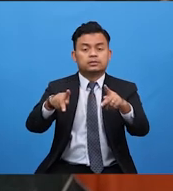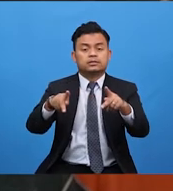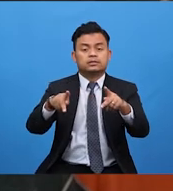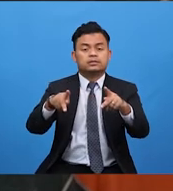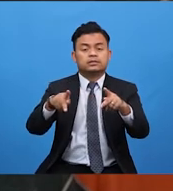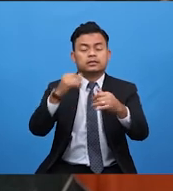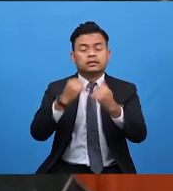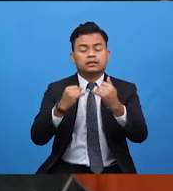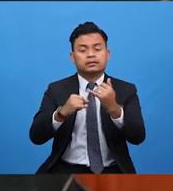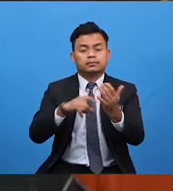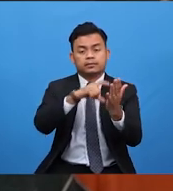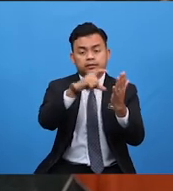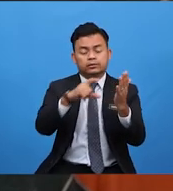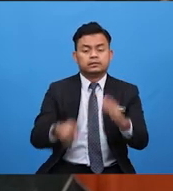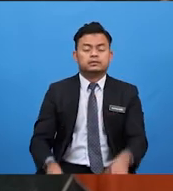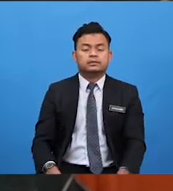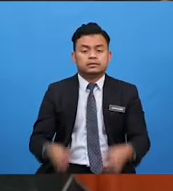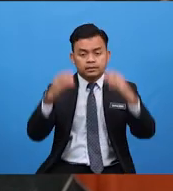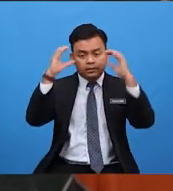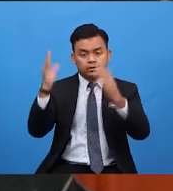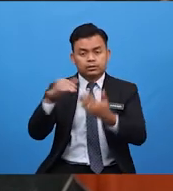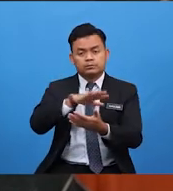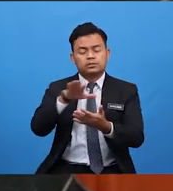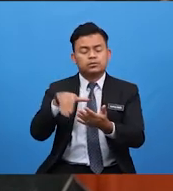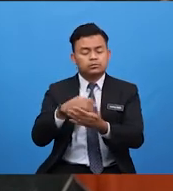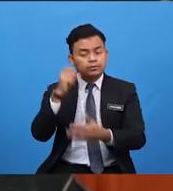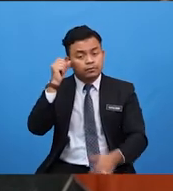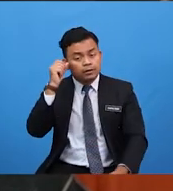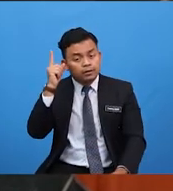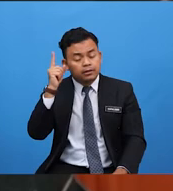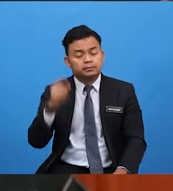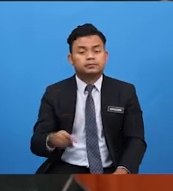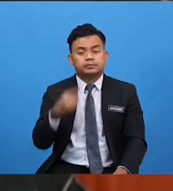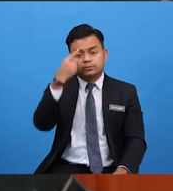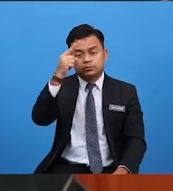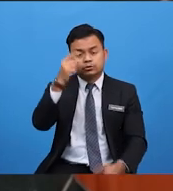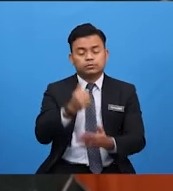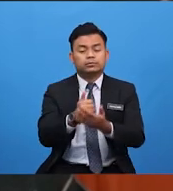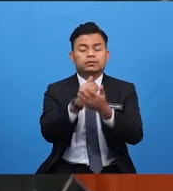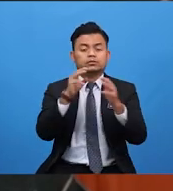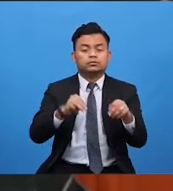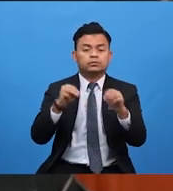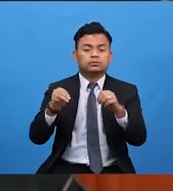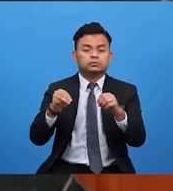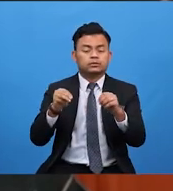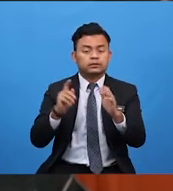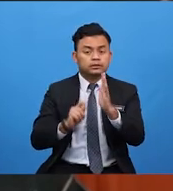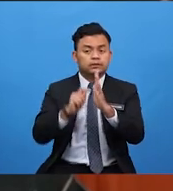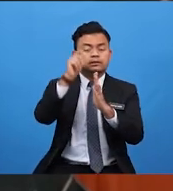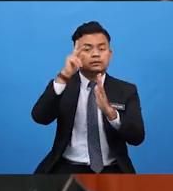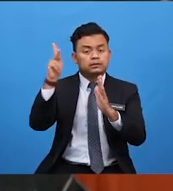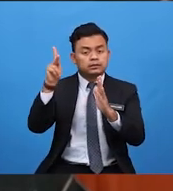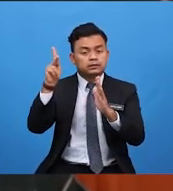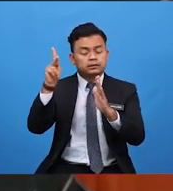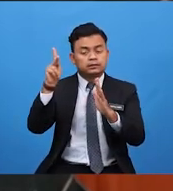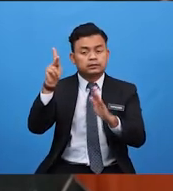Cikgu harap penjelasan yang cikgu berikan cukup jelas untuk membantu murid-murid meningkatkan